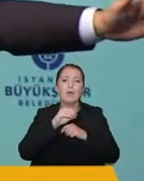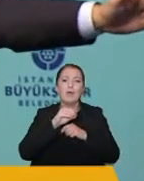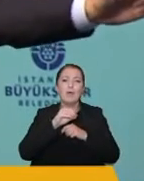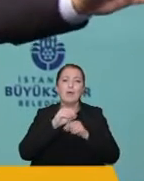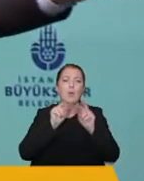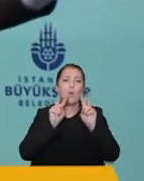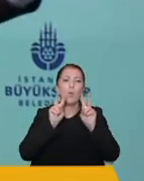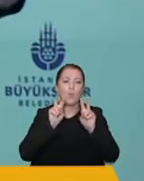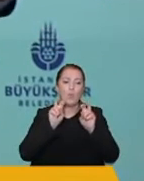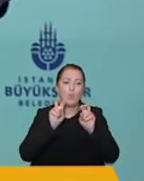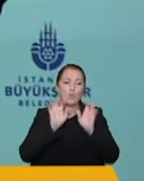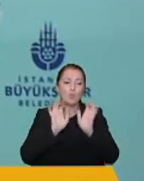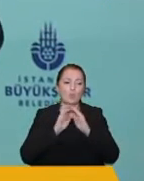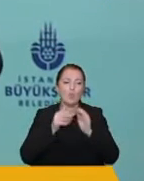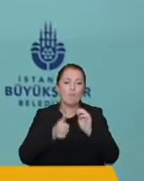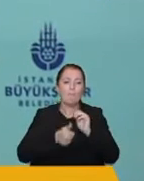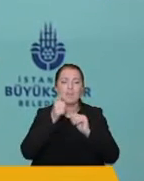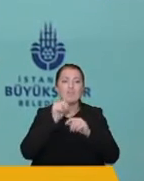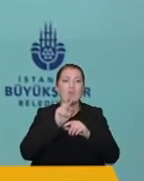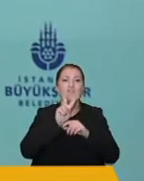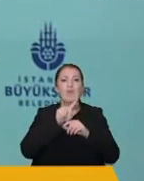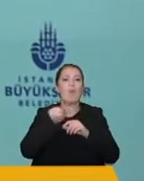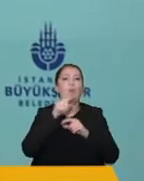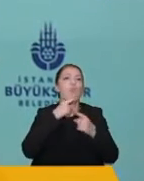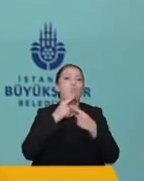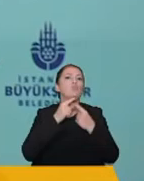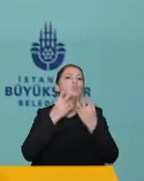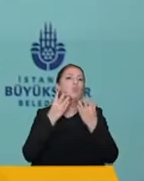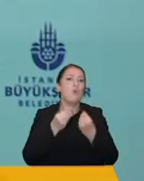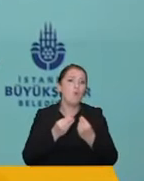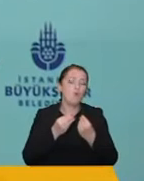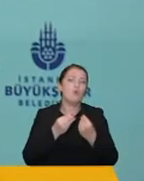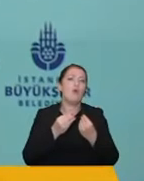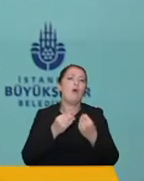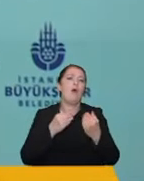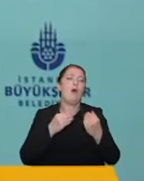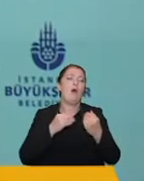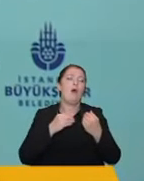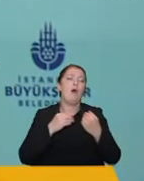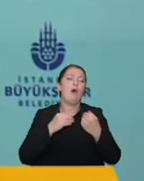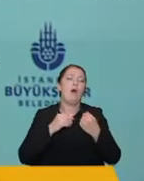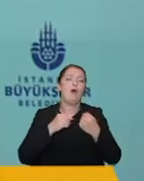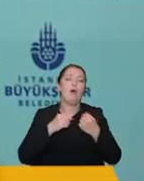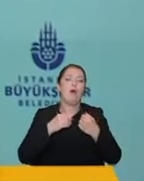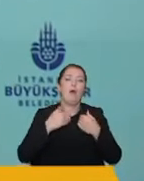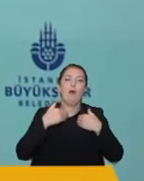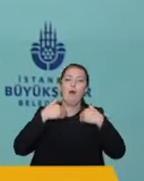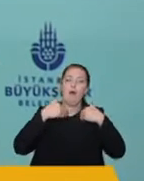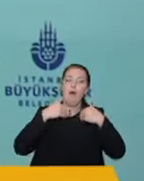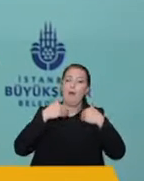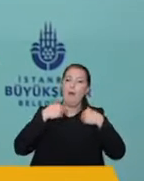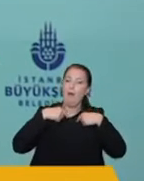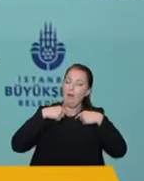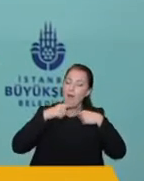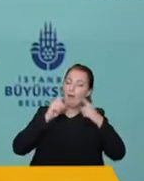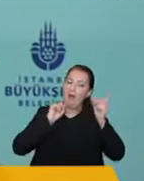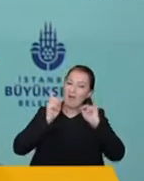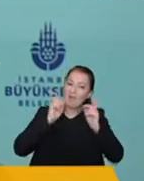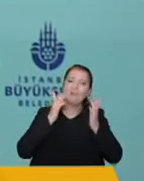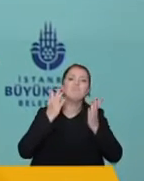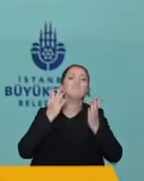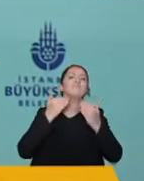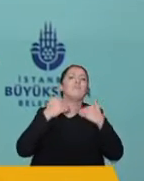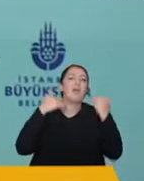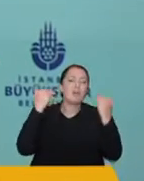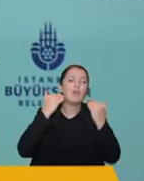konulara grup başkan vekilleri girdiler. Adaletten, hukuktan bahsettiler. Ben de size söyleyeyim. Bizim adaletimiz nasıl